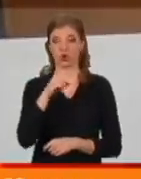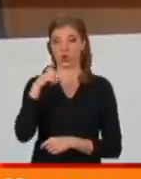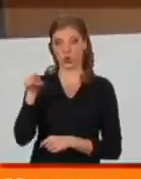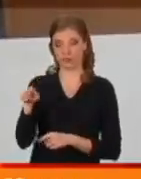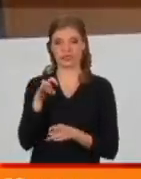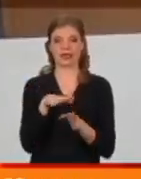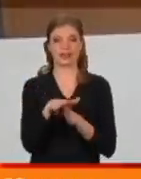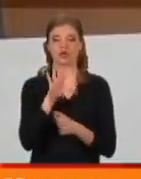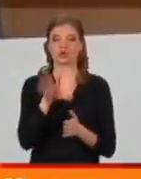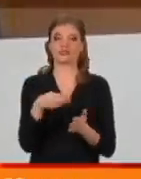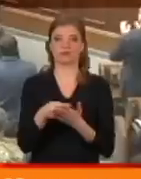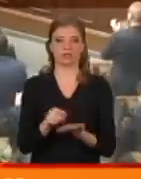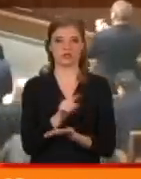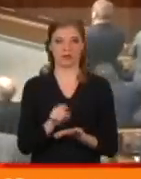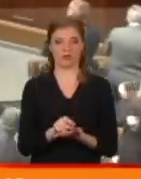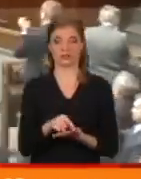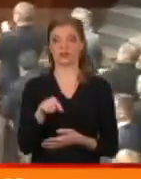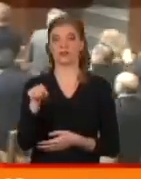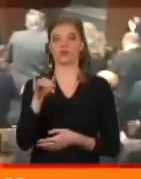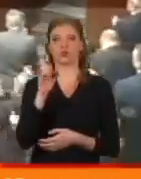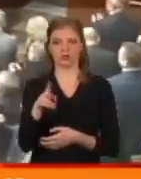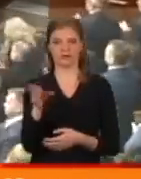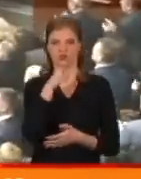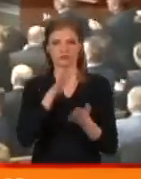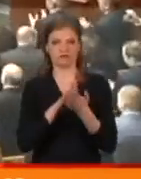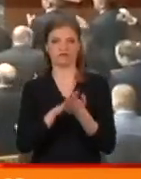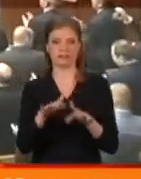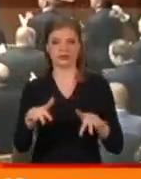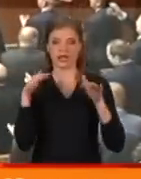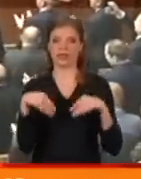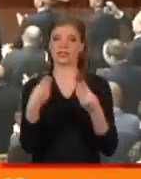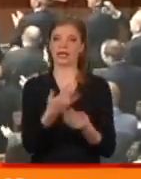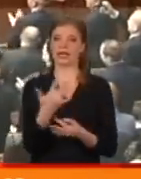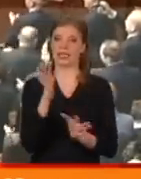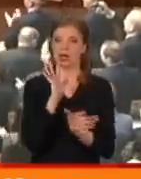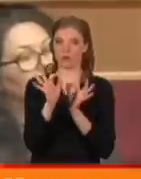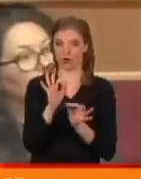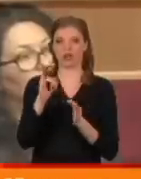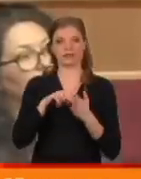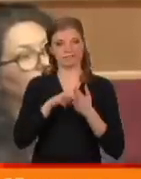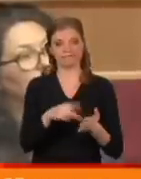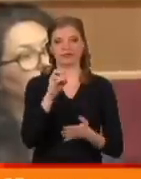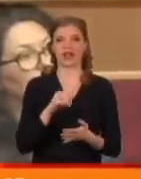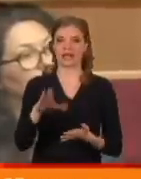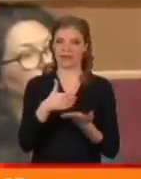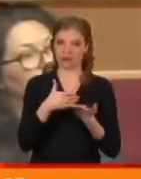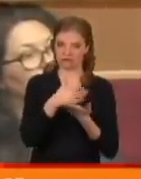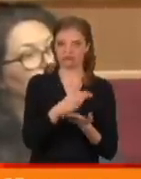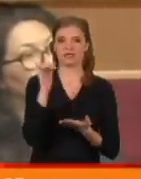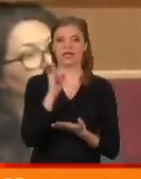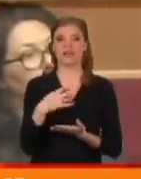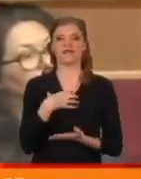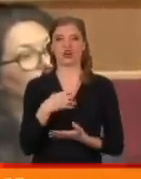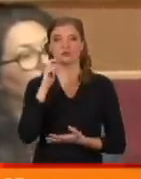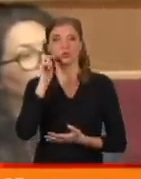не виконає свої зобов'язання. Туск не раз уриває оплески зали, дає кілька порад і наголошує на європейськості і важливості